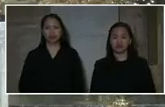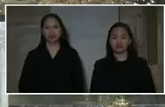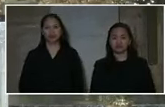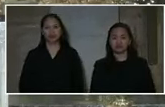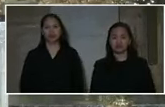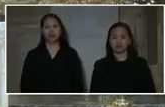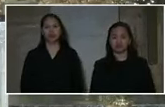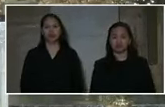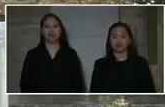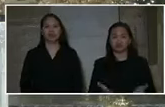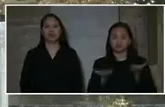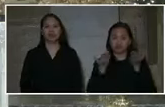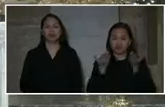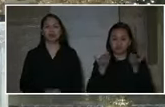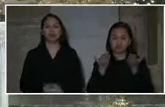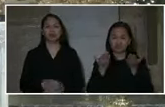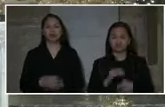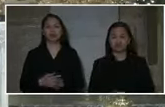Magsitayo po ang lahat.